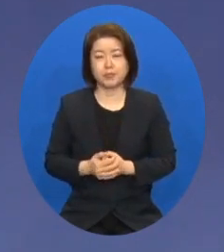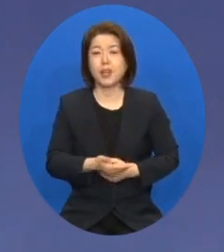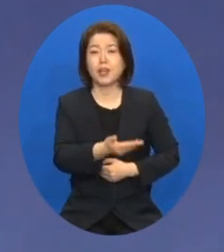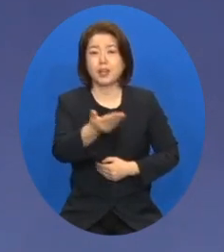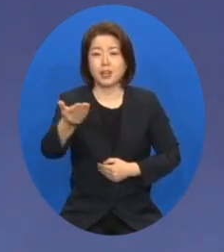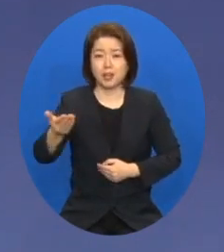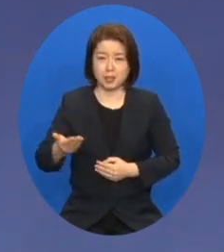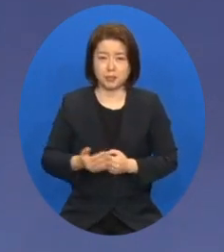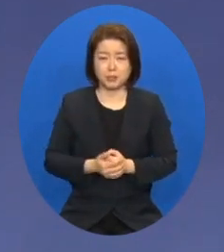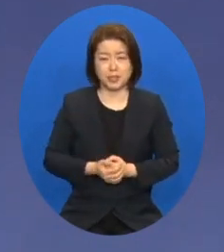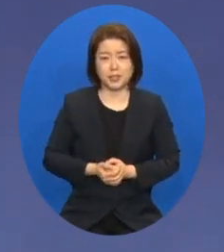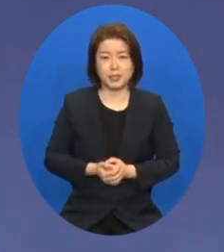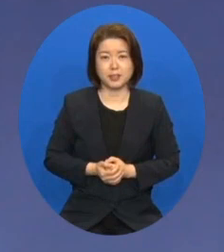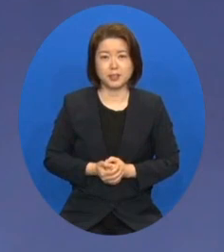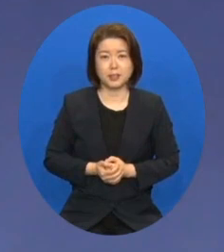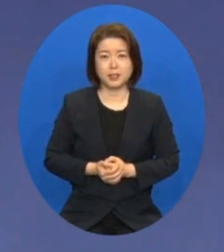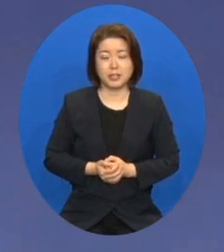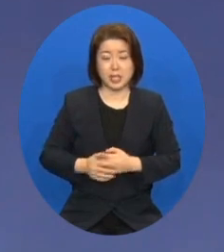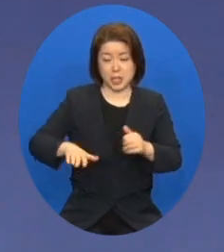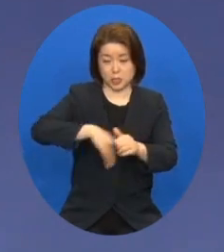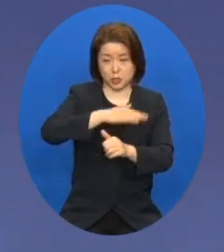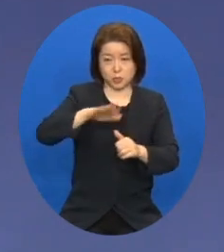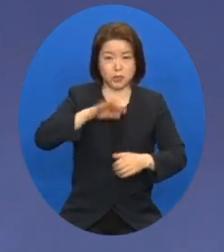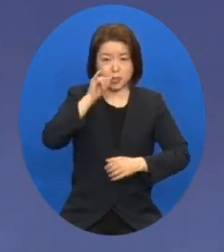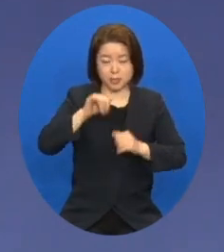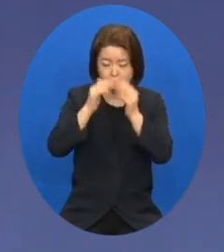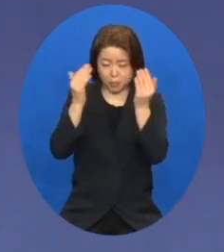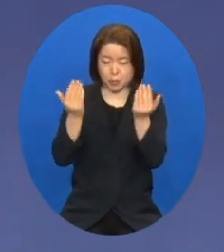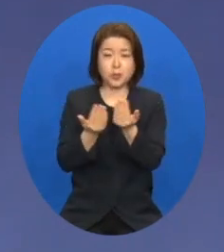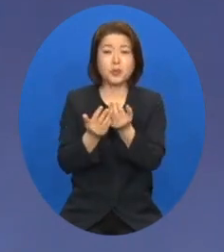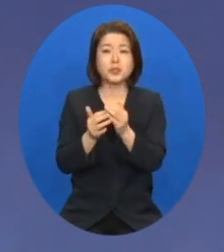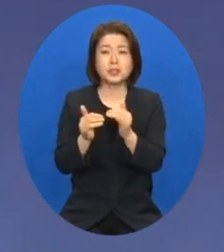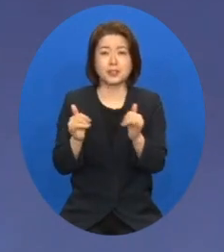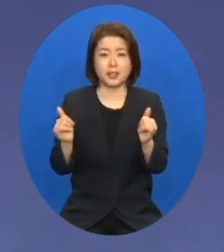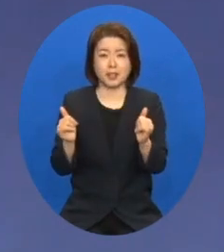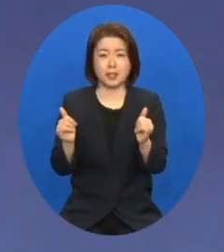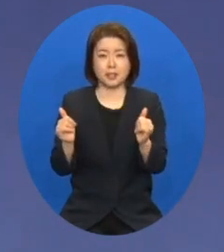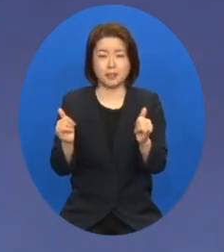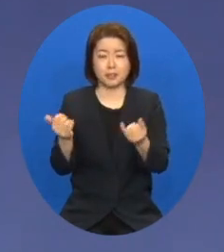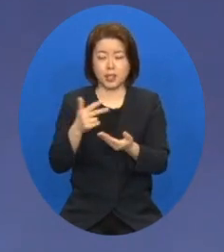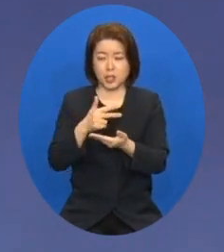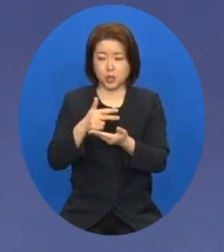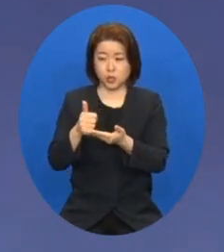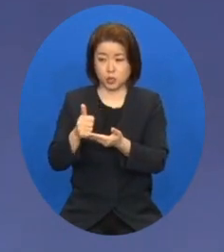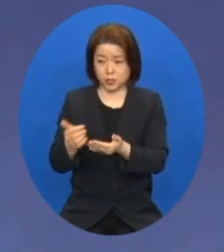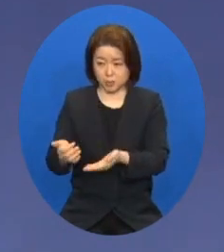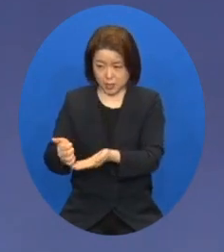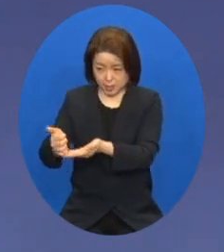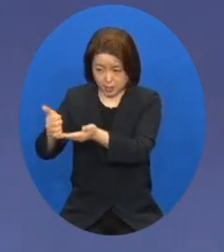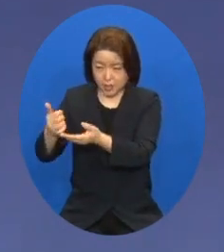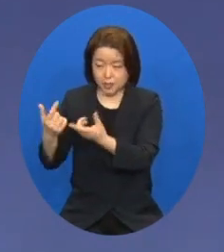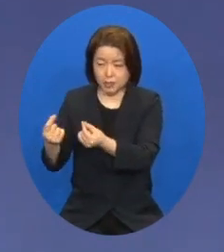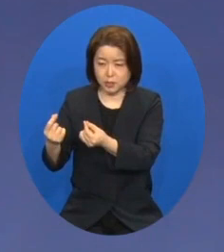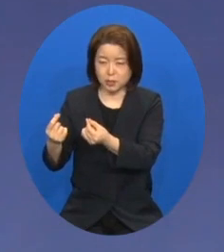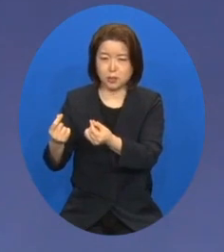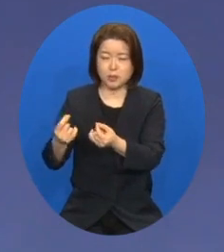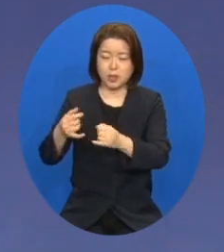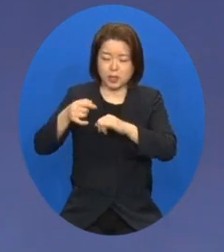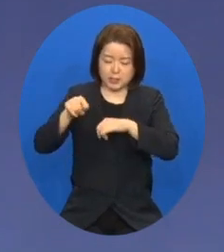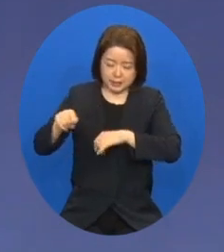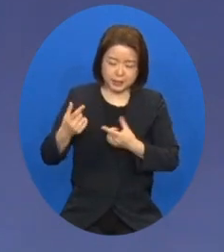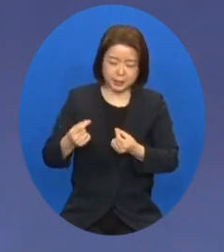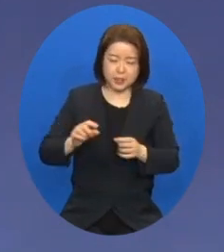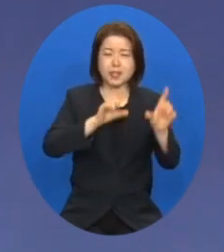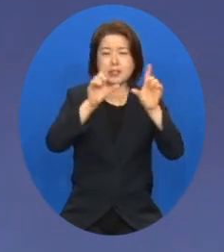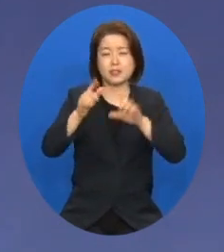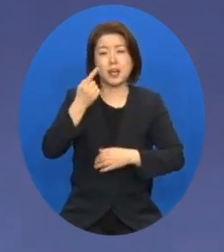여러분이 여러분 주변에는 모든 이들을 주님께 하듯이 어요 그렇게 살아 보십시오